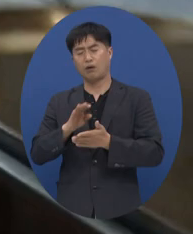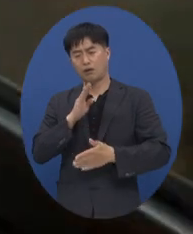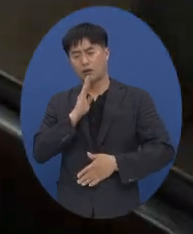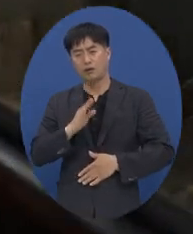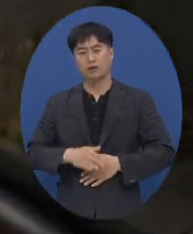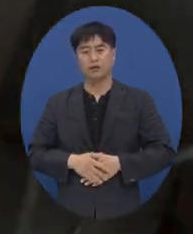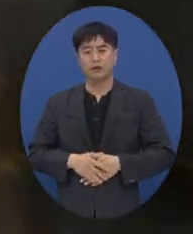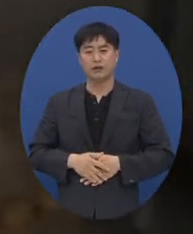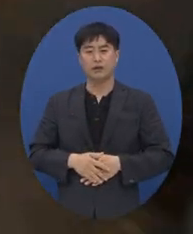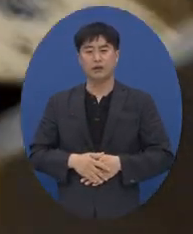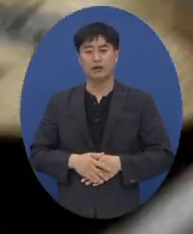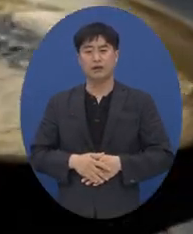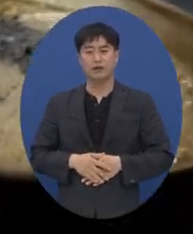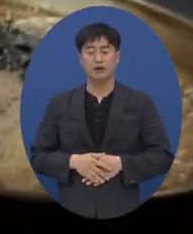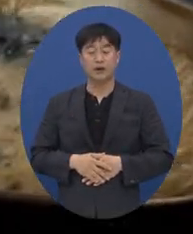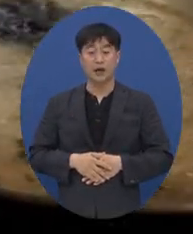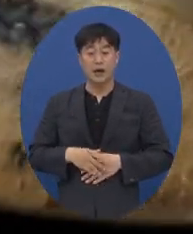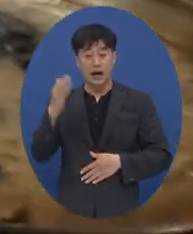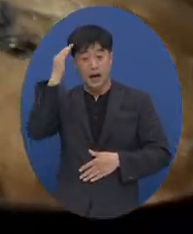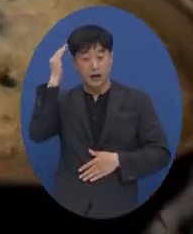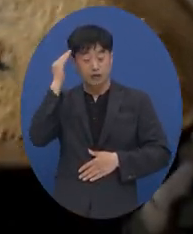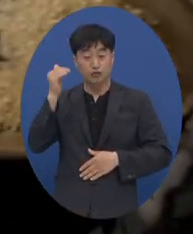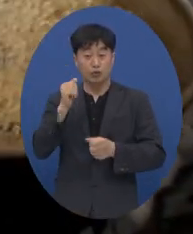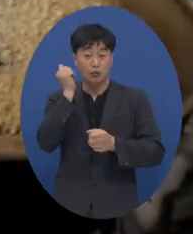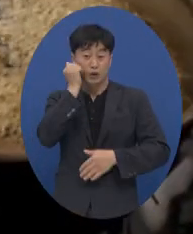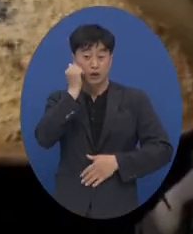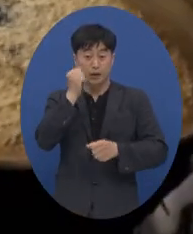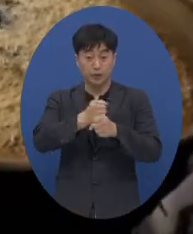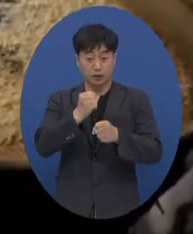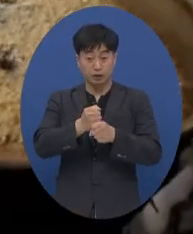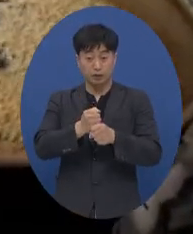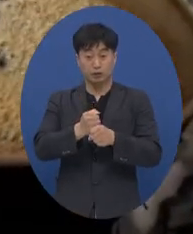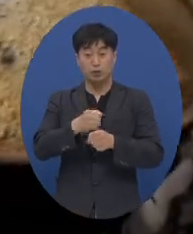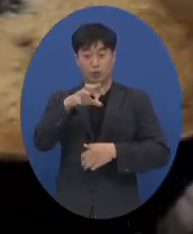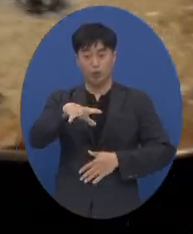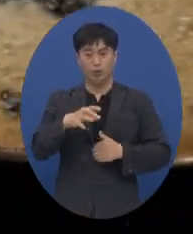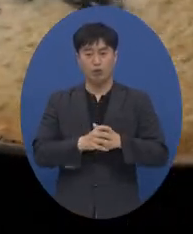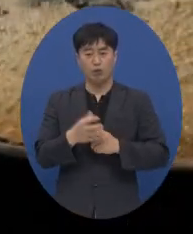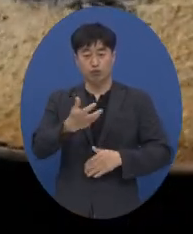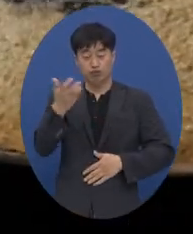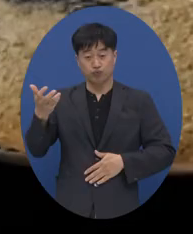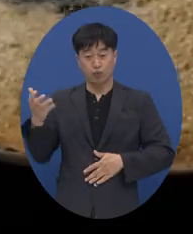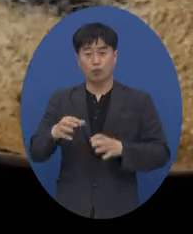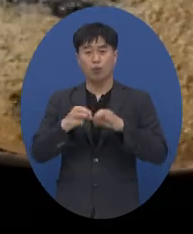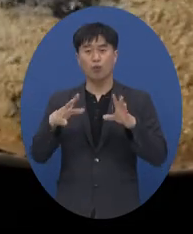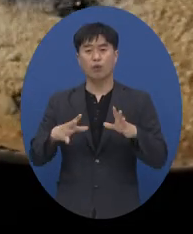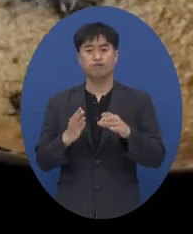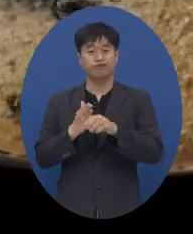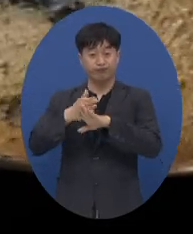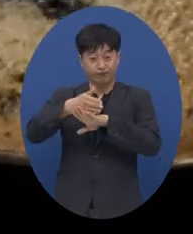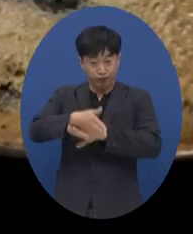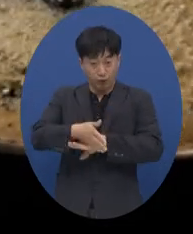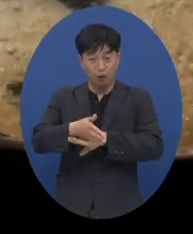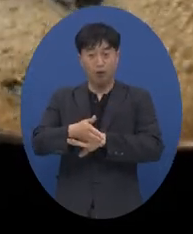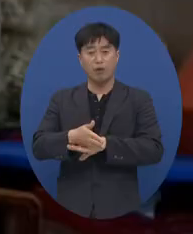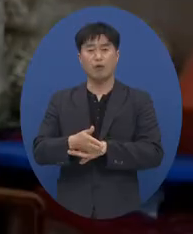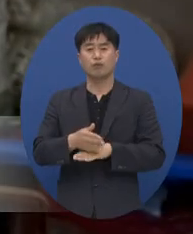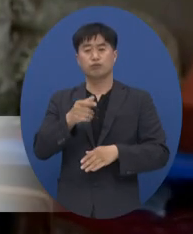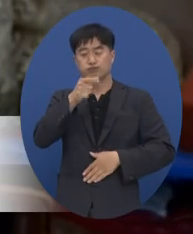추석 대목을 앞두고 한과 제조가 한창인 이곳은 유통기한이 한참 지난 물엿을 아무렇지도 않게 쓰고